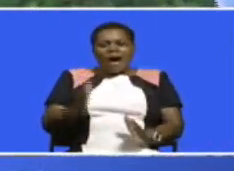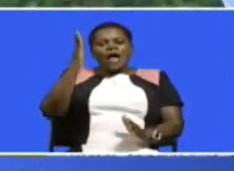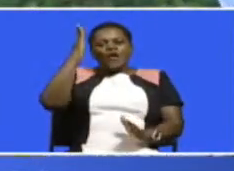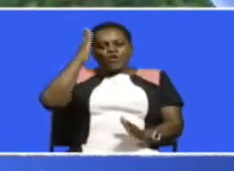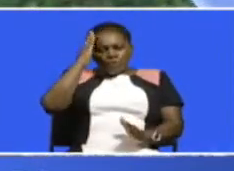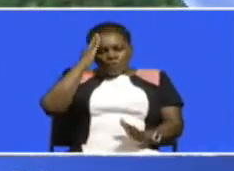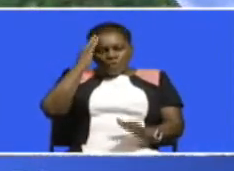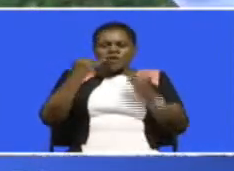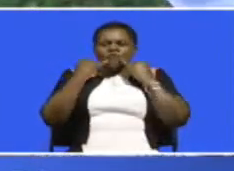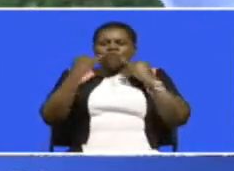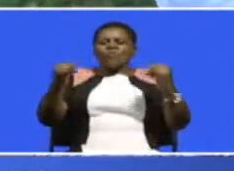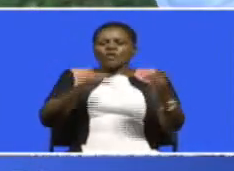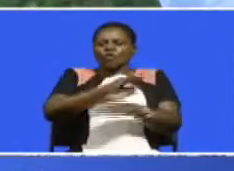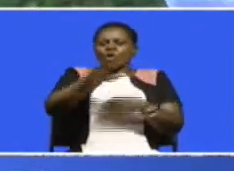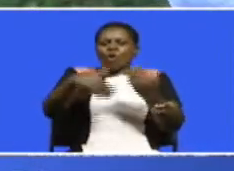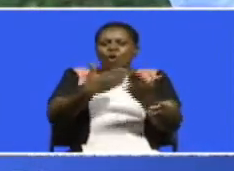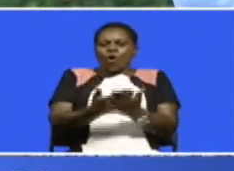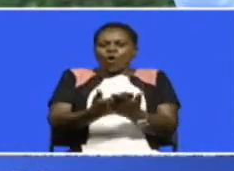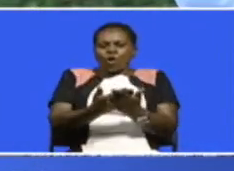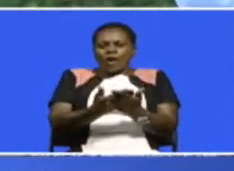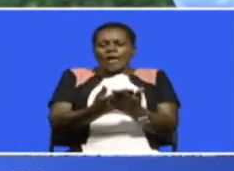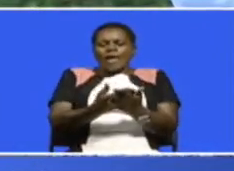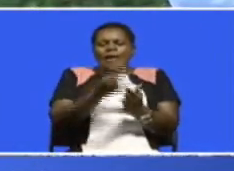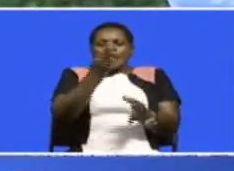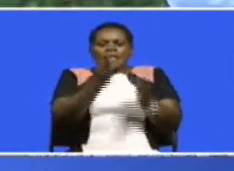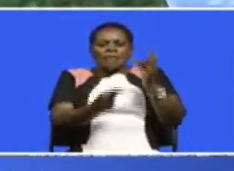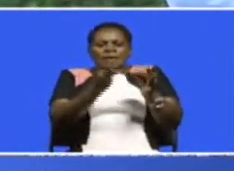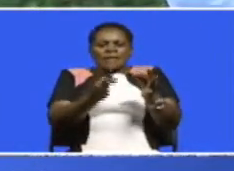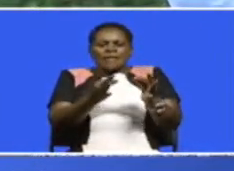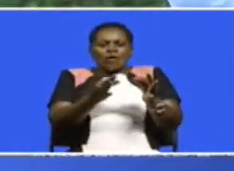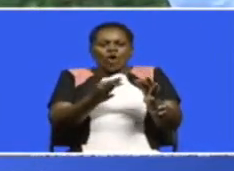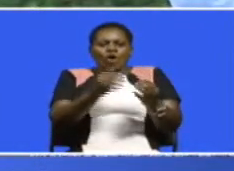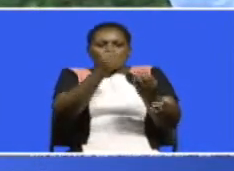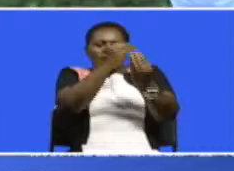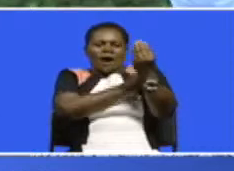anapewa information yote kulingana na masawa yake,